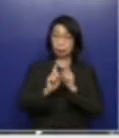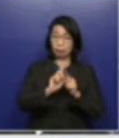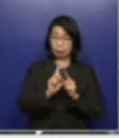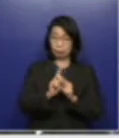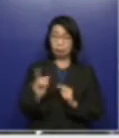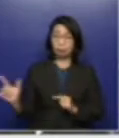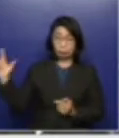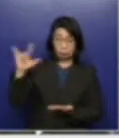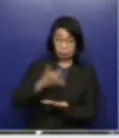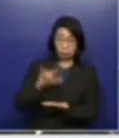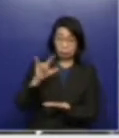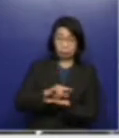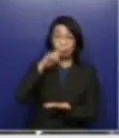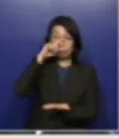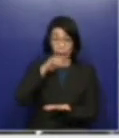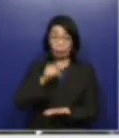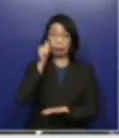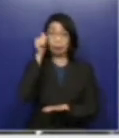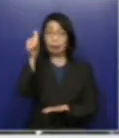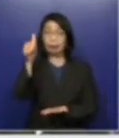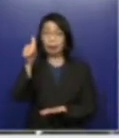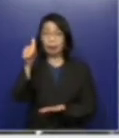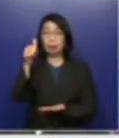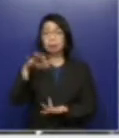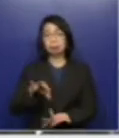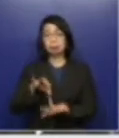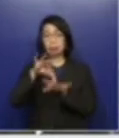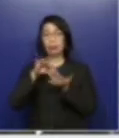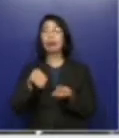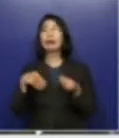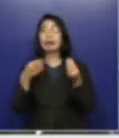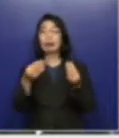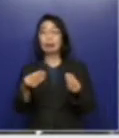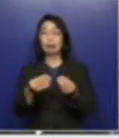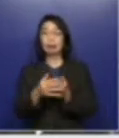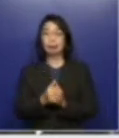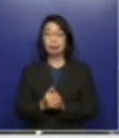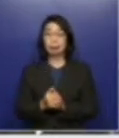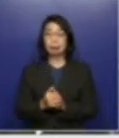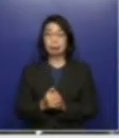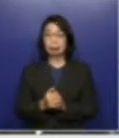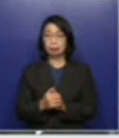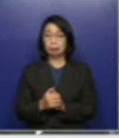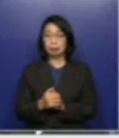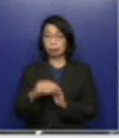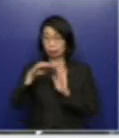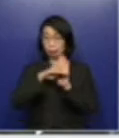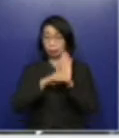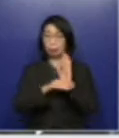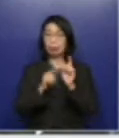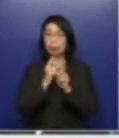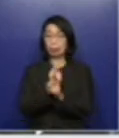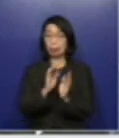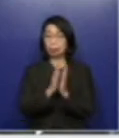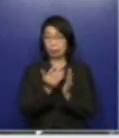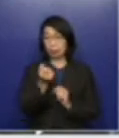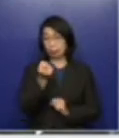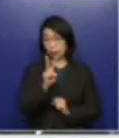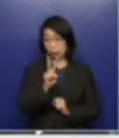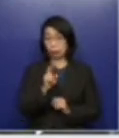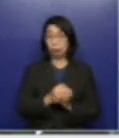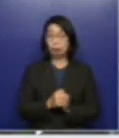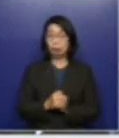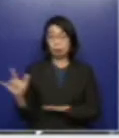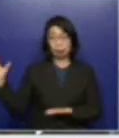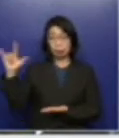ในประเทศไทยได้เป็นข้อยกเว้นตามข้อกำหนดข้อ12เป็นข้อยกเว้นให้เข้ามาประเทศไทยนะท่านประธานครับ